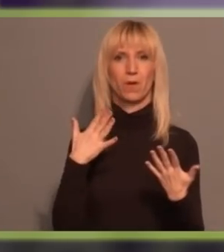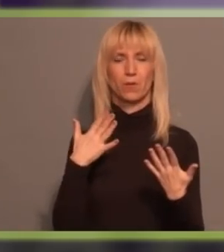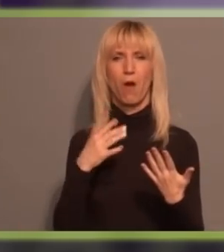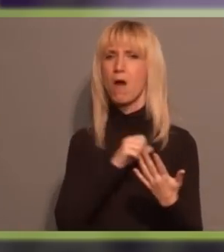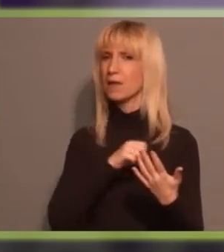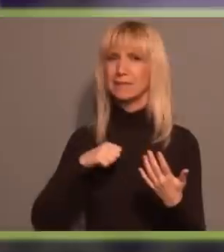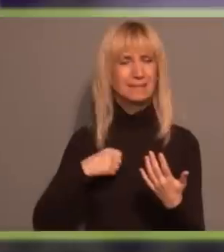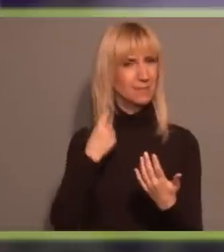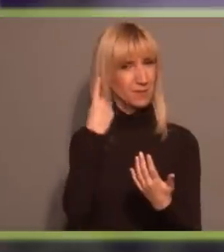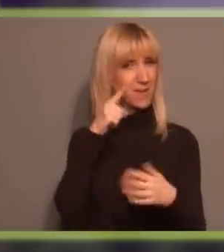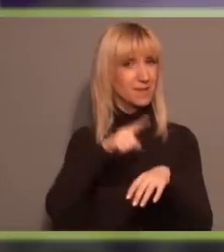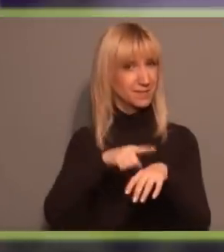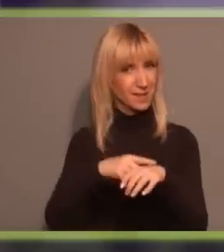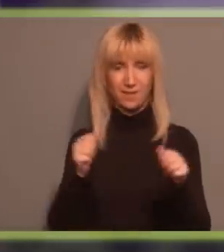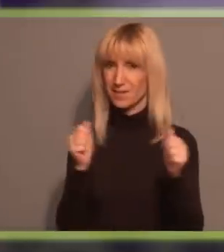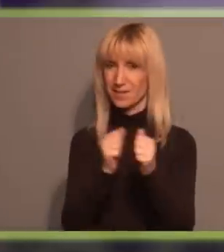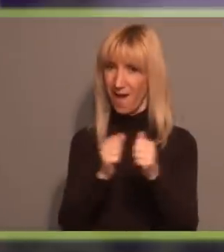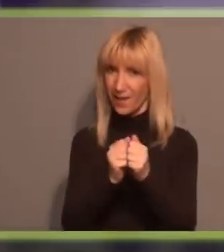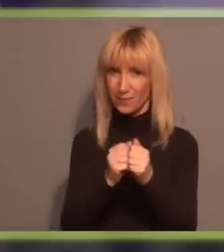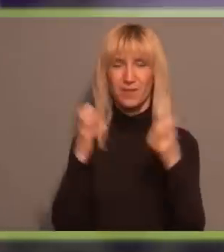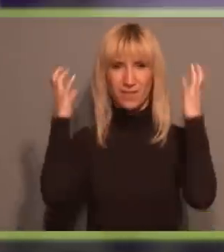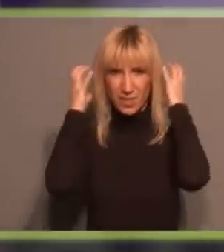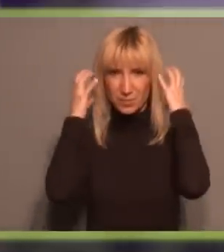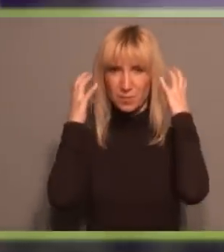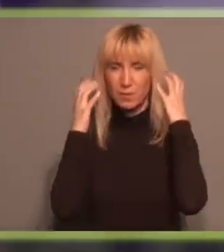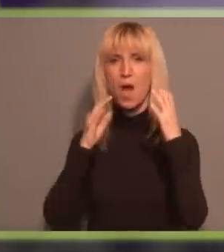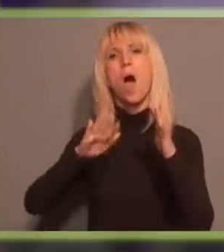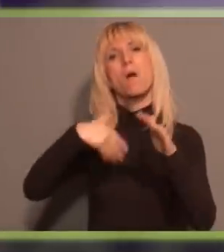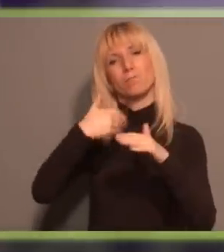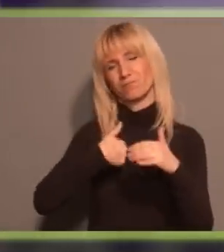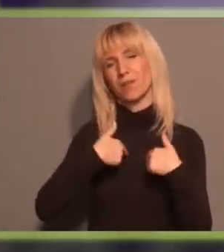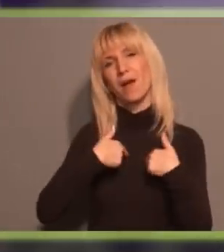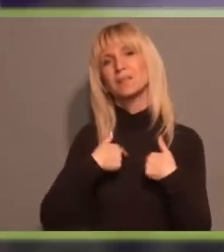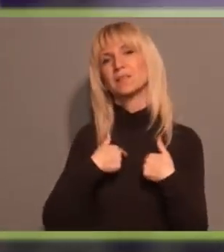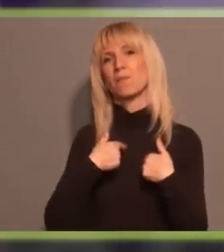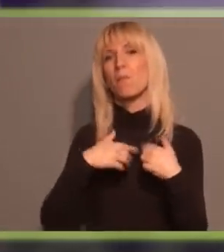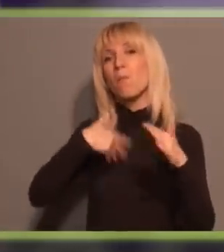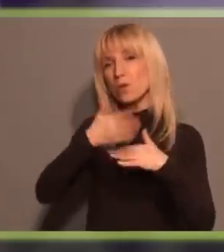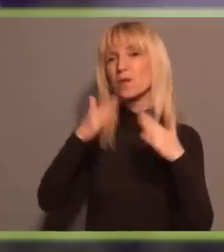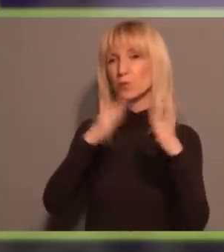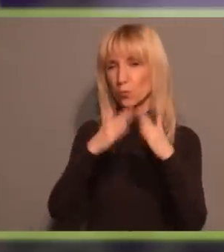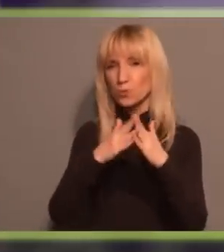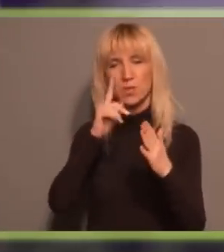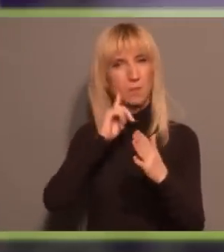raditi samo sa terapeutom. Ja sam provala sa majkom